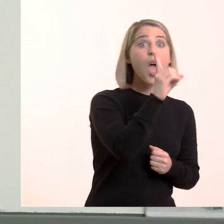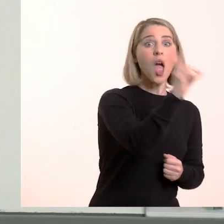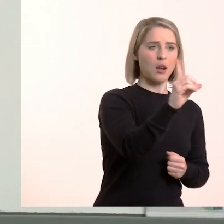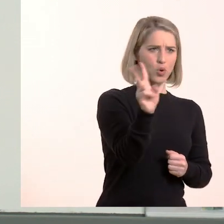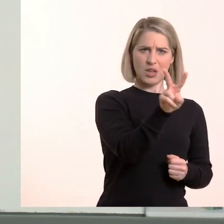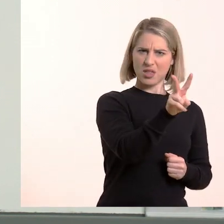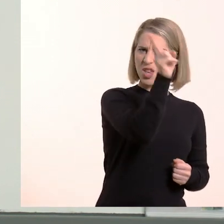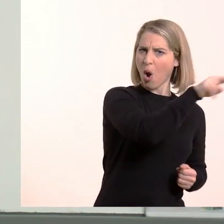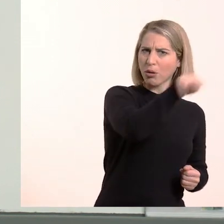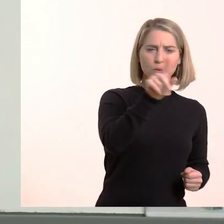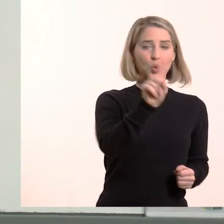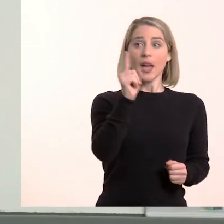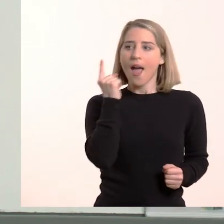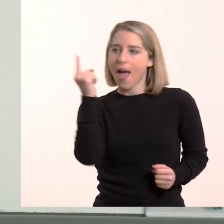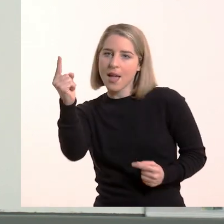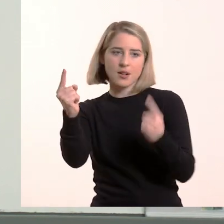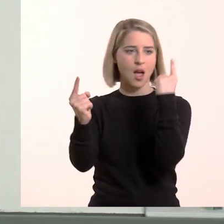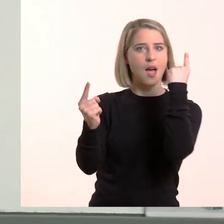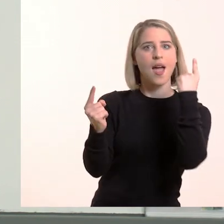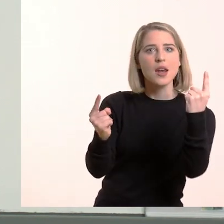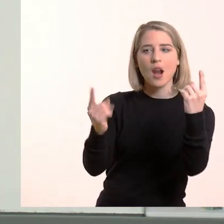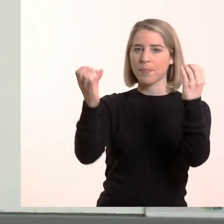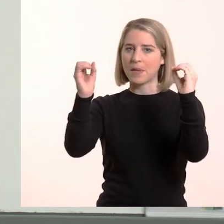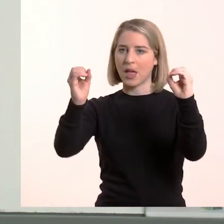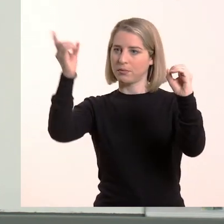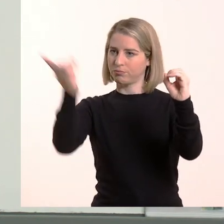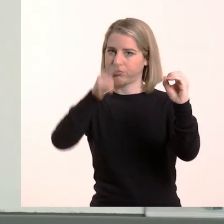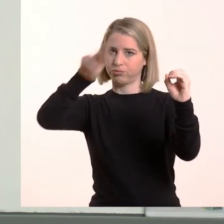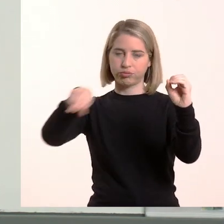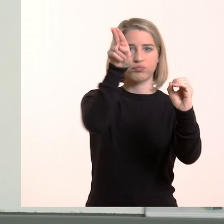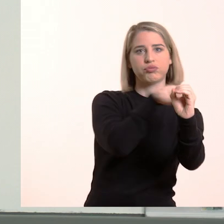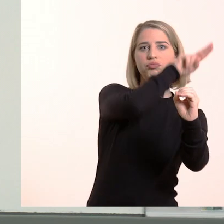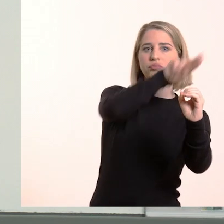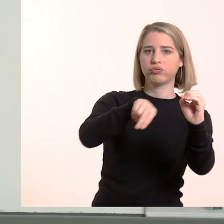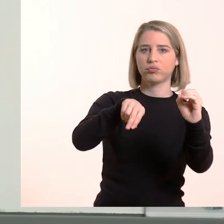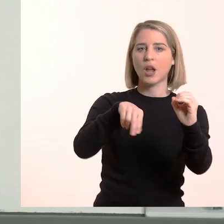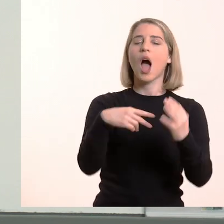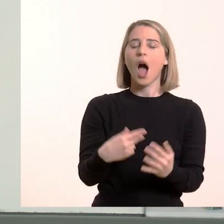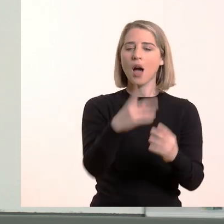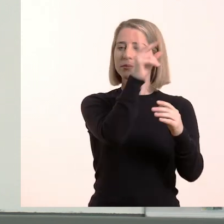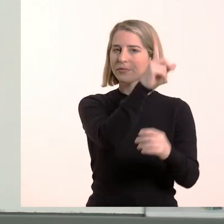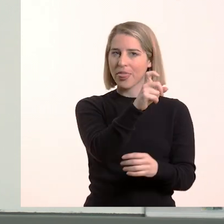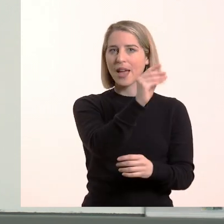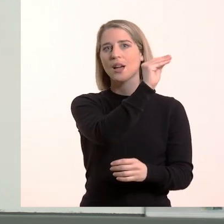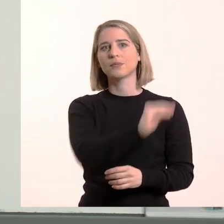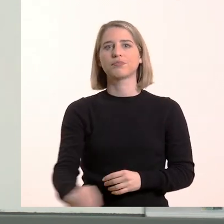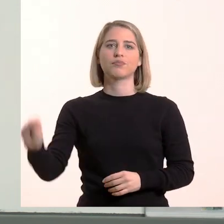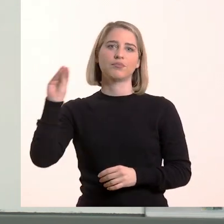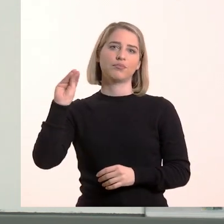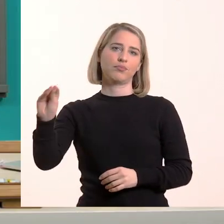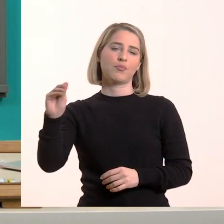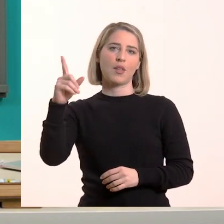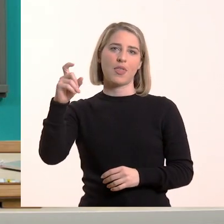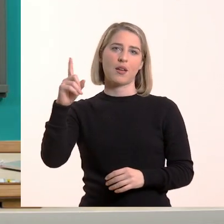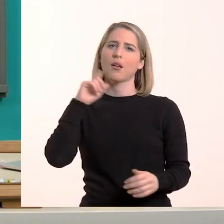δύο. 1, 1. Άρα 10 κιλά. Πολύ